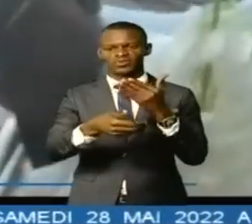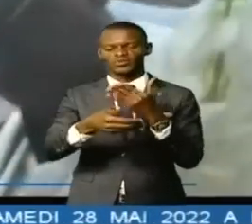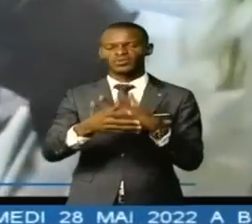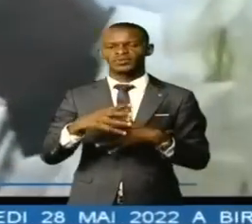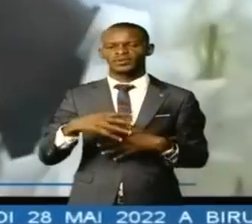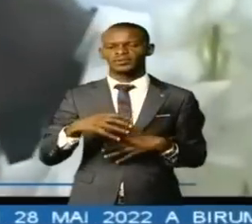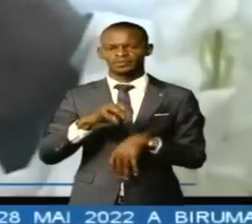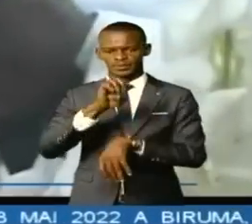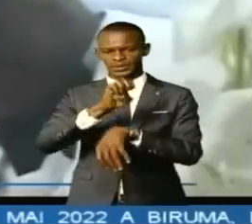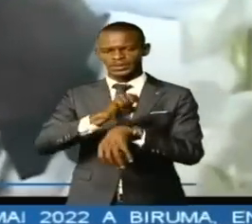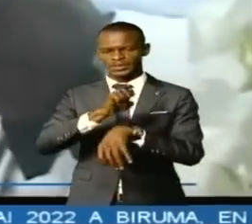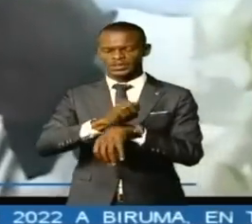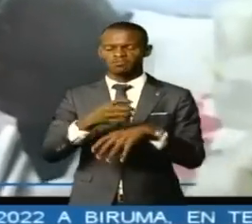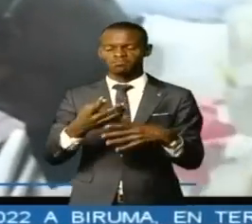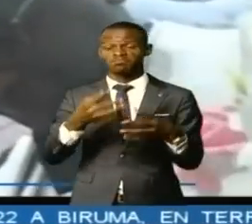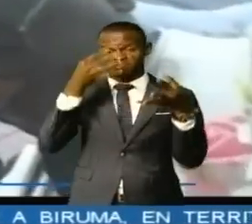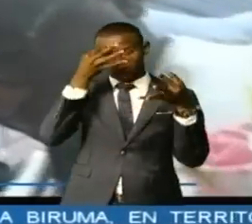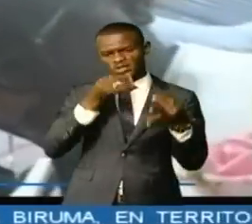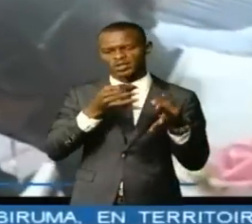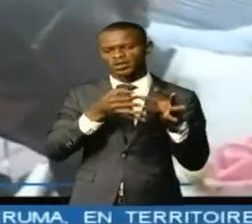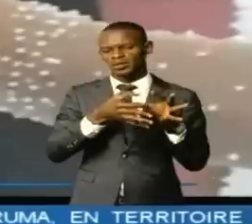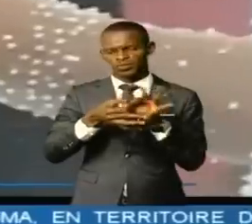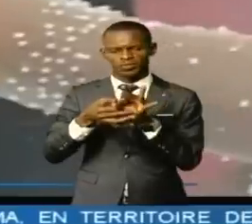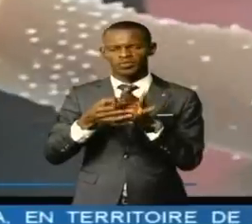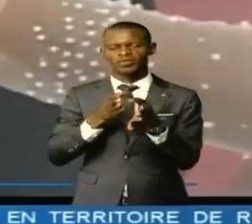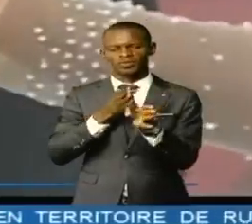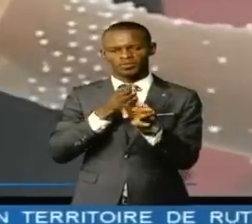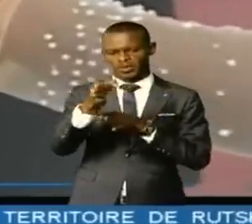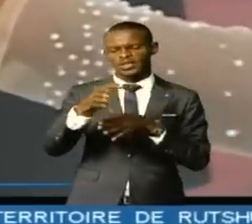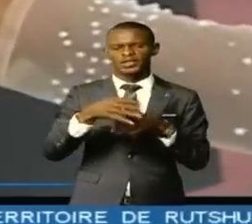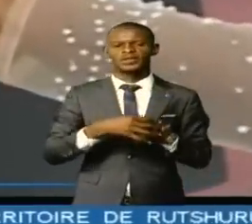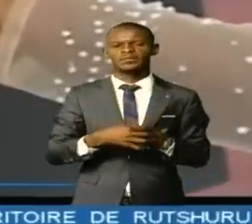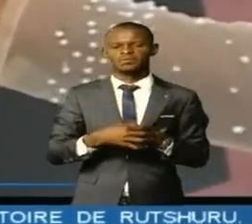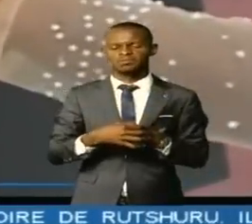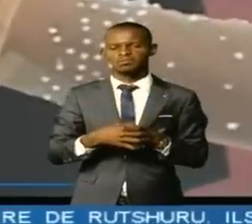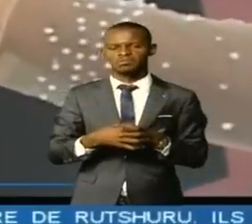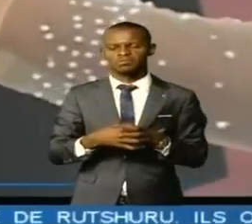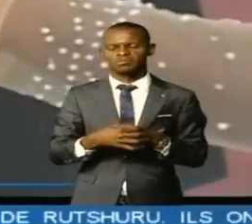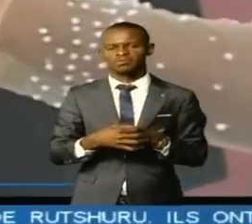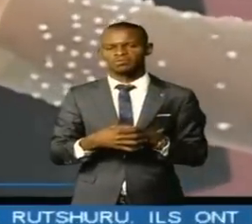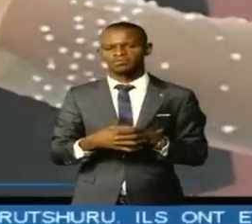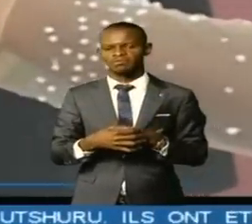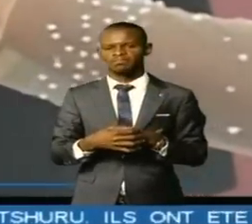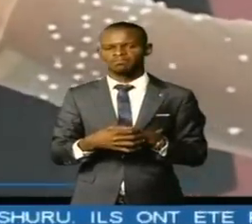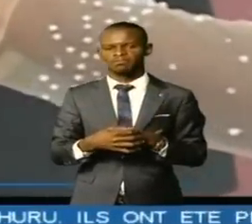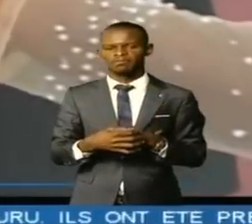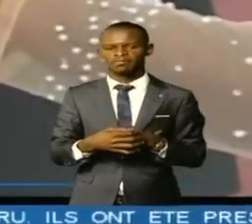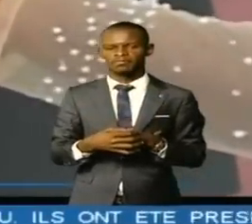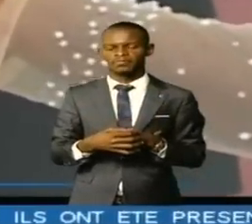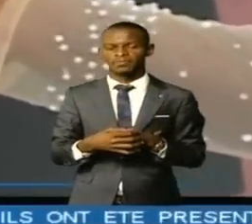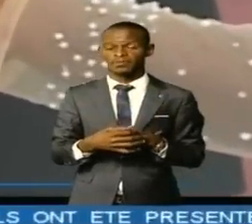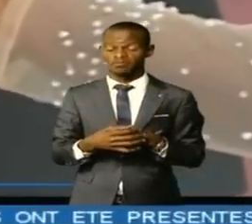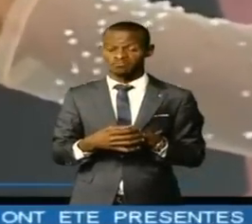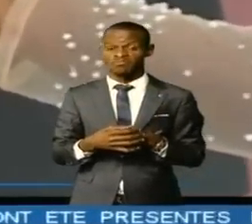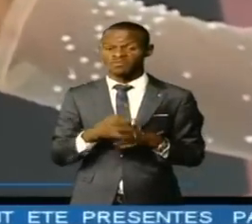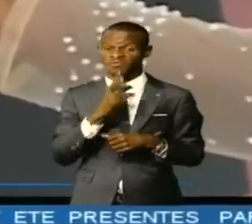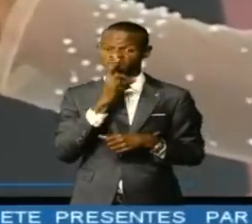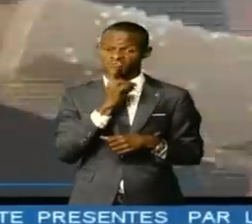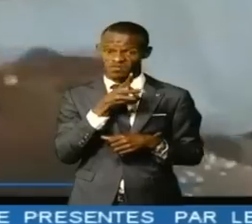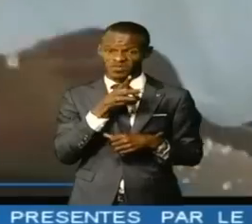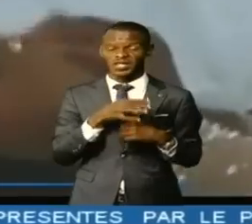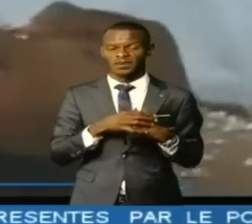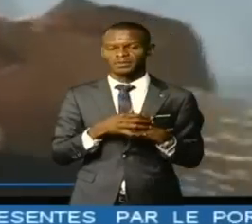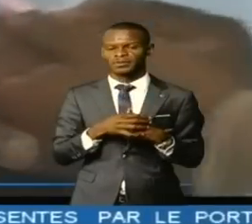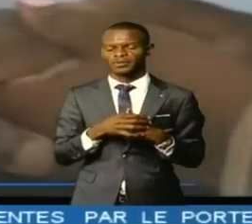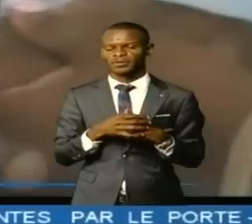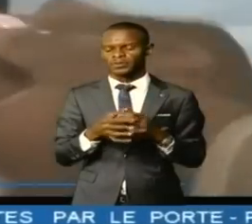l'amour, la fidélité et les sacrifices, mieux encore pour les meilleurs et pour les pires. La vie terrestre est imperfectible, mais